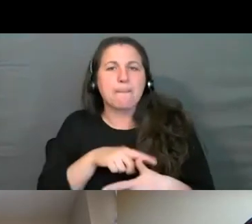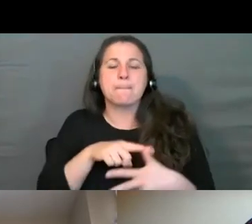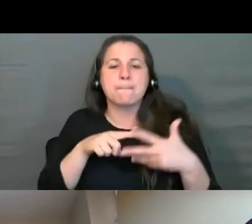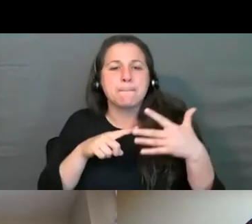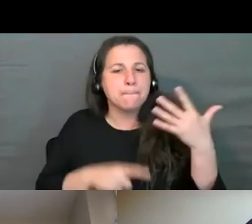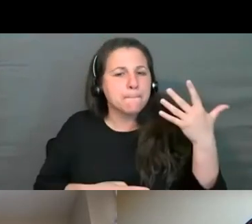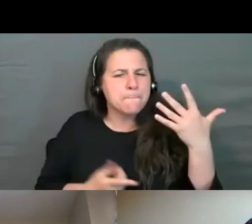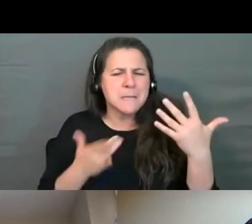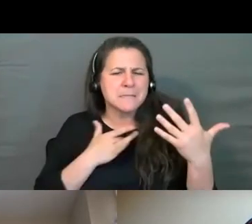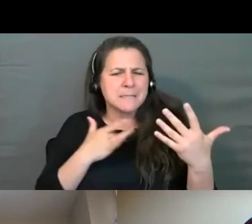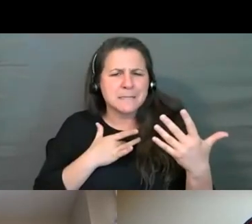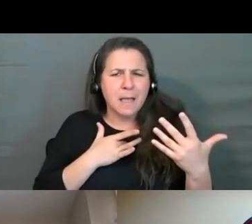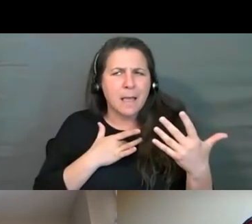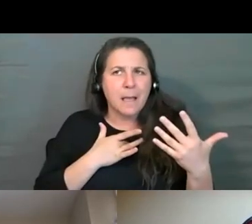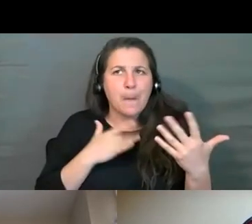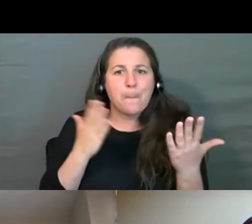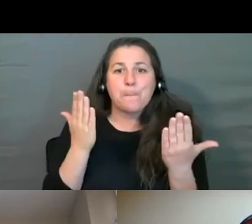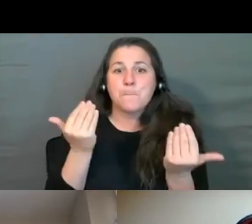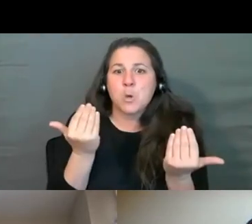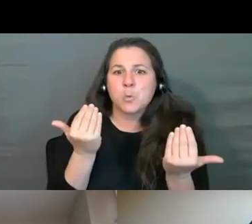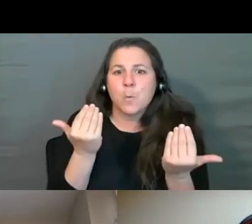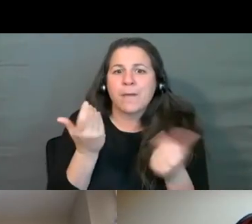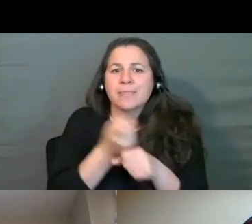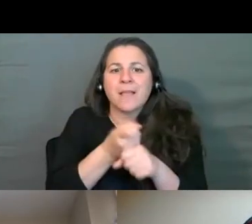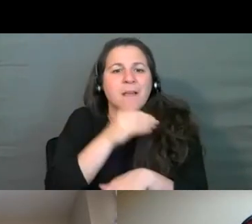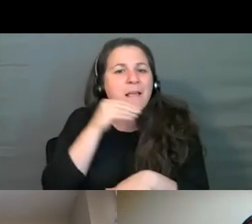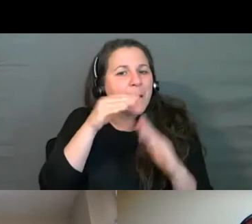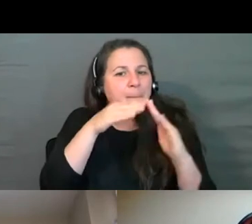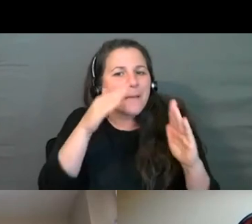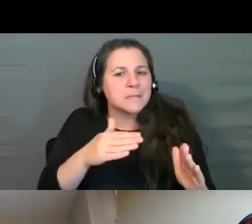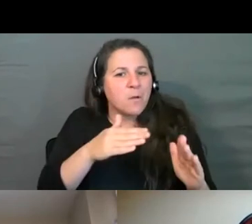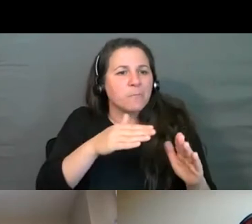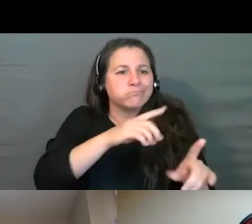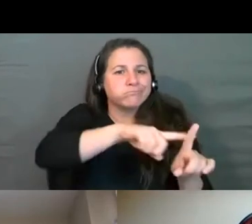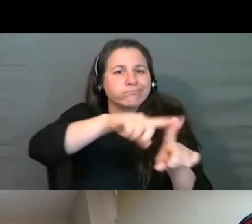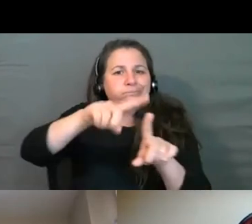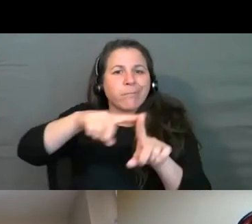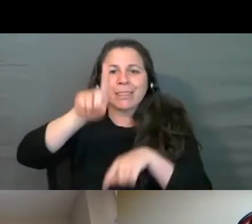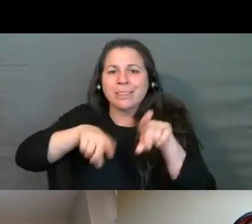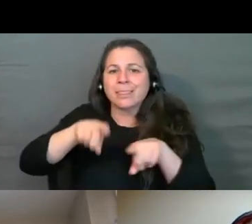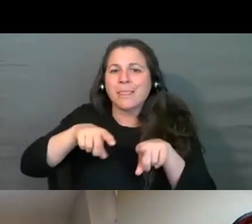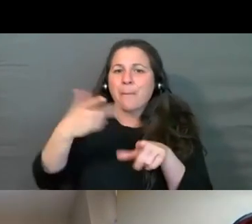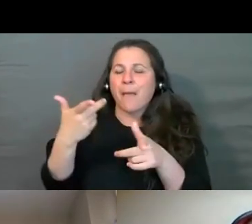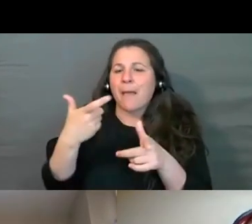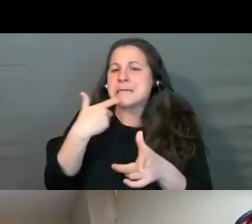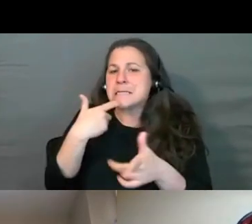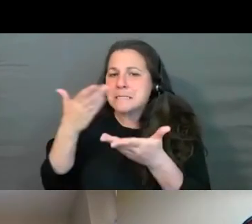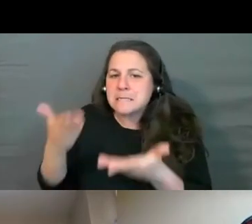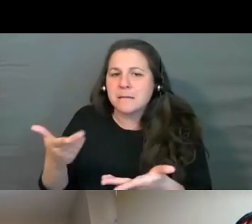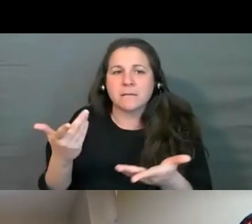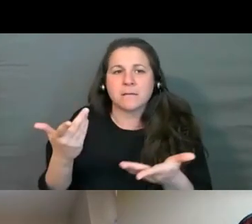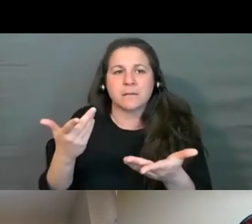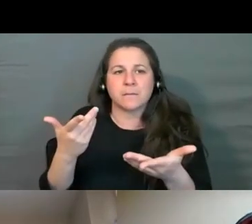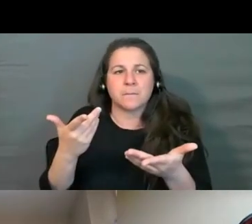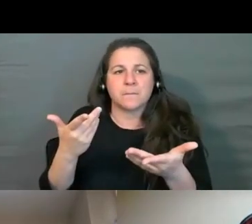besoins que crée le télétravail peuvent différer d'une personne de situation de handicap à l'autre d'une façon plus globale qu'à